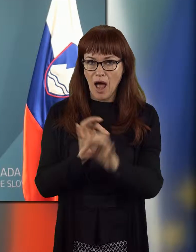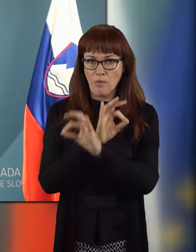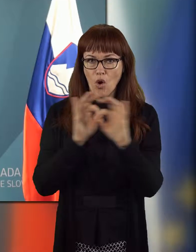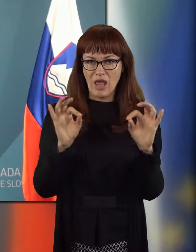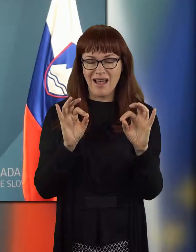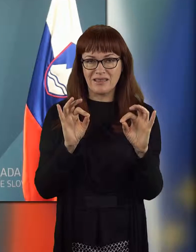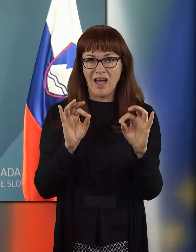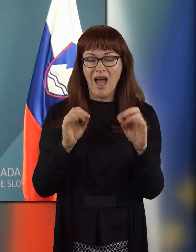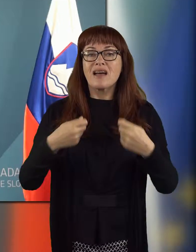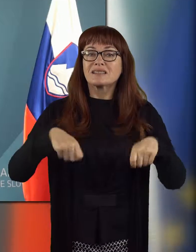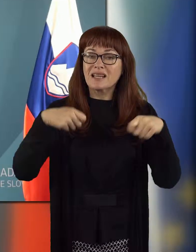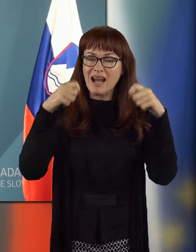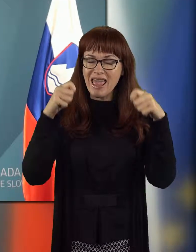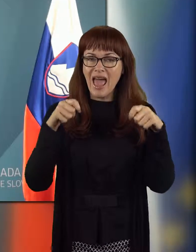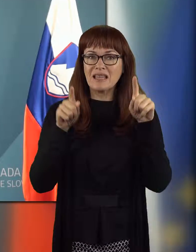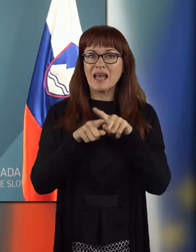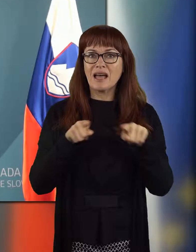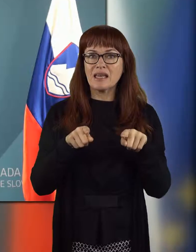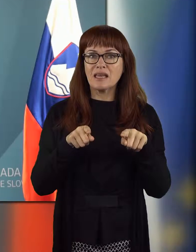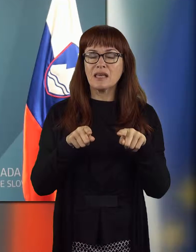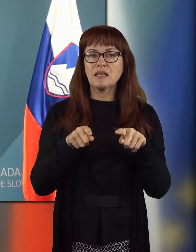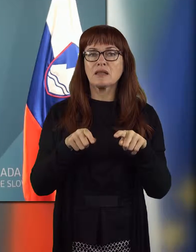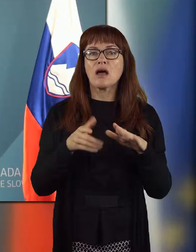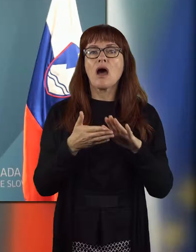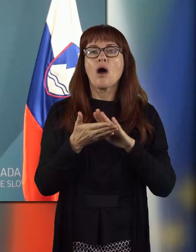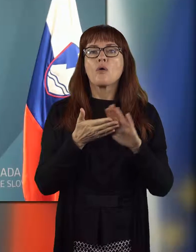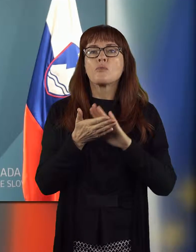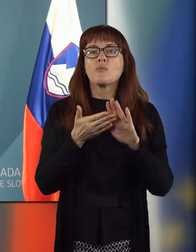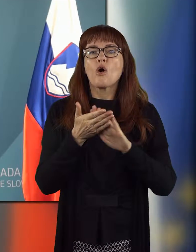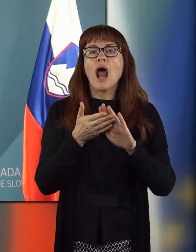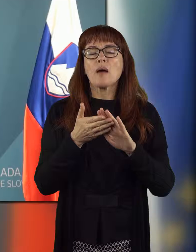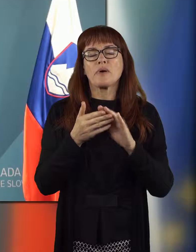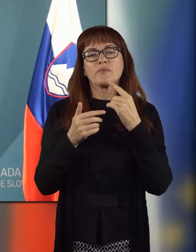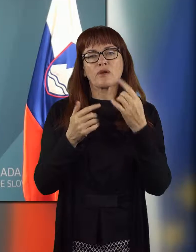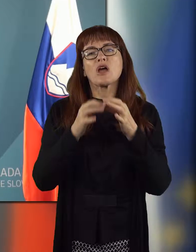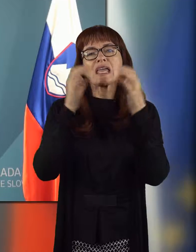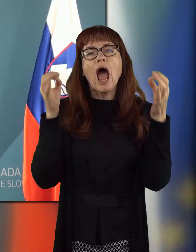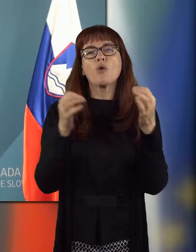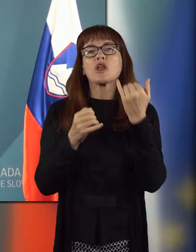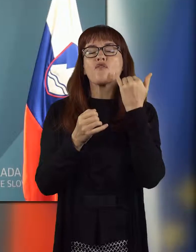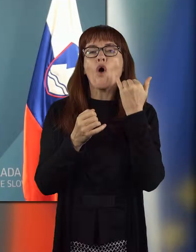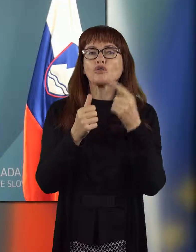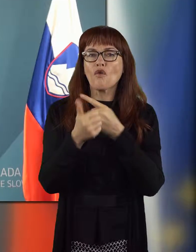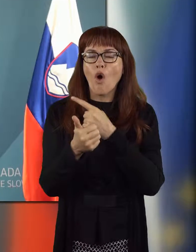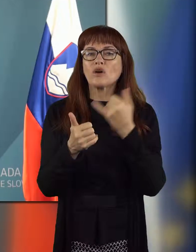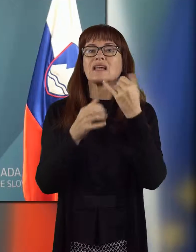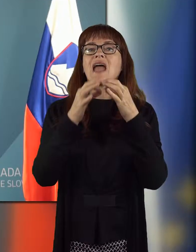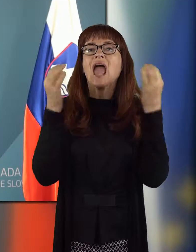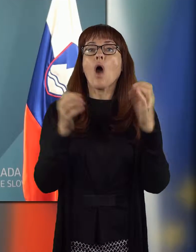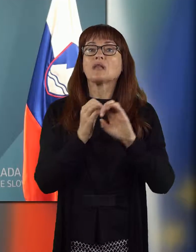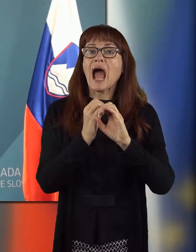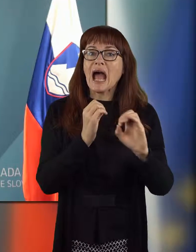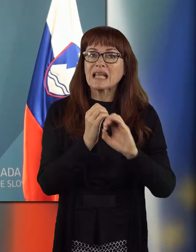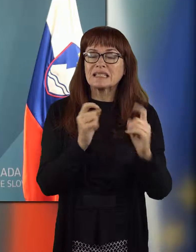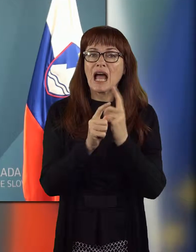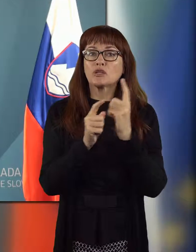tega projekta zgrajena in predana v uporabo komunalna infrastruktura, torej govorimo o javnem vodovodu, javni